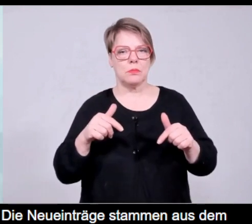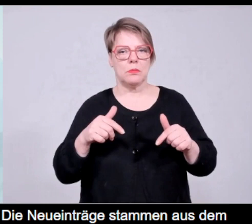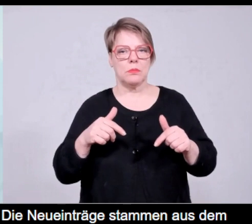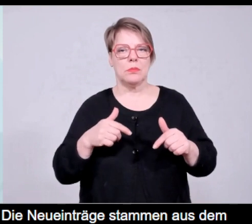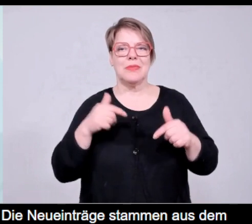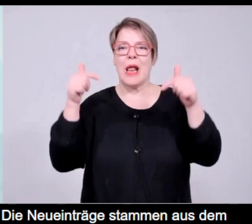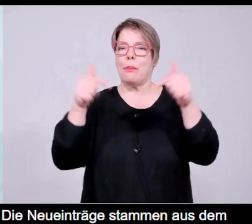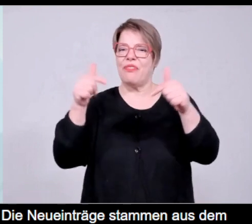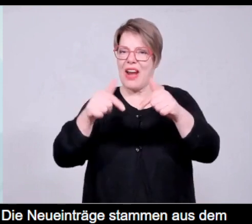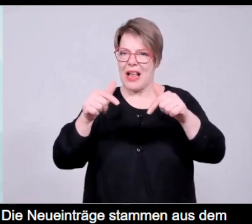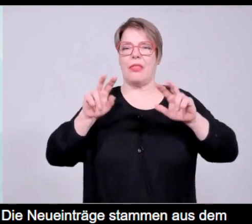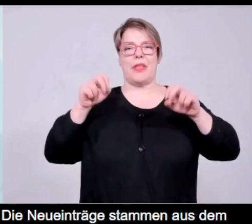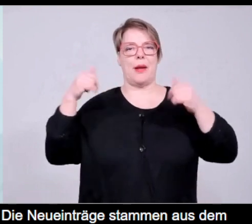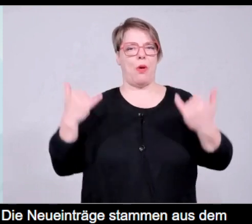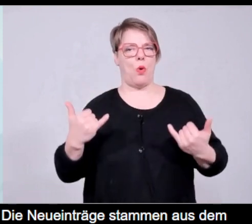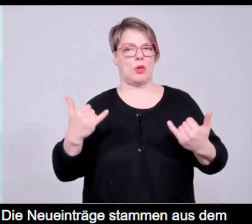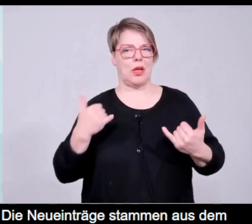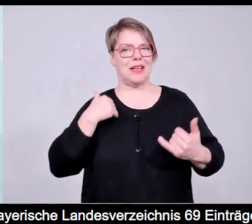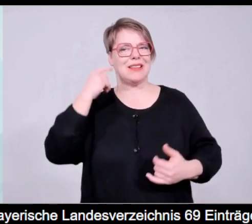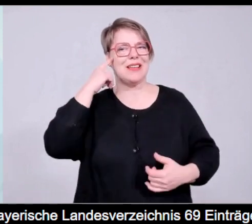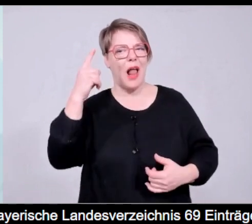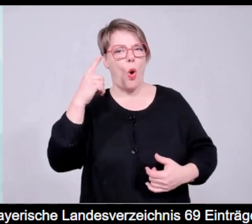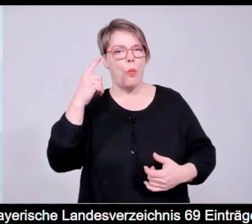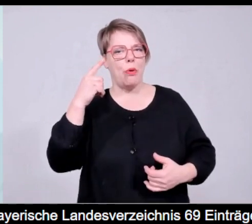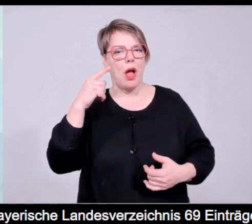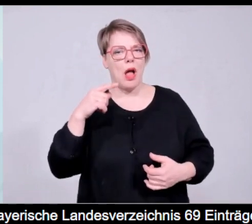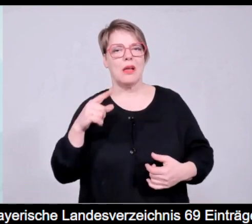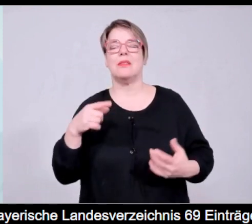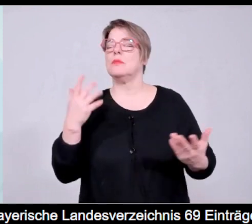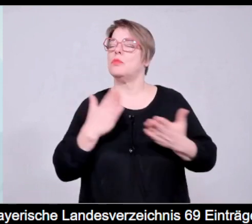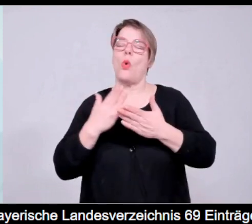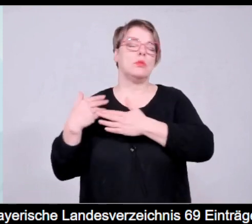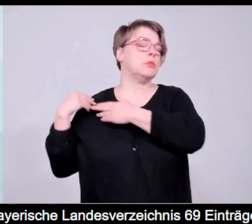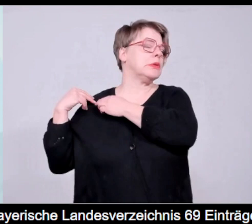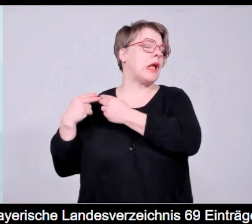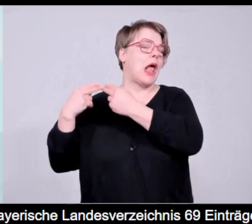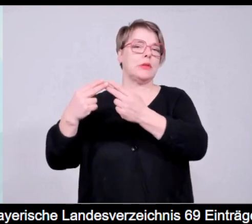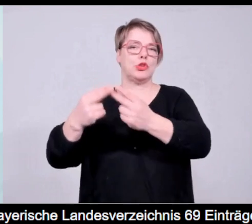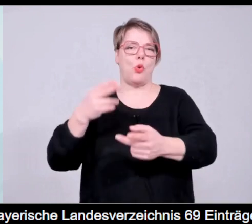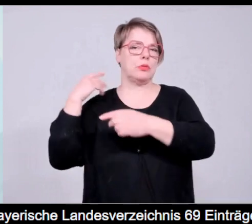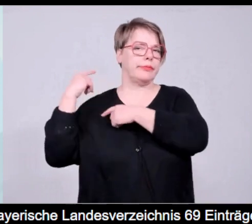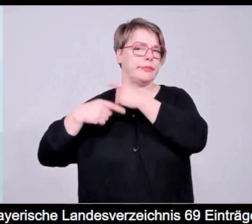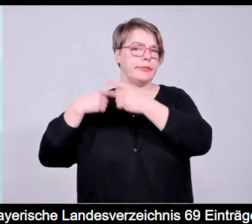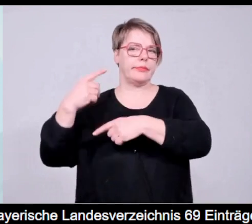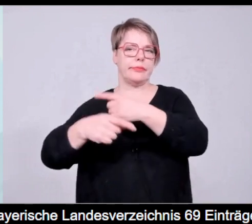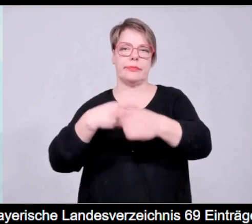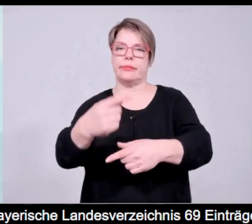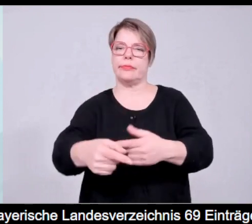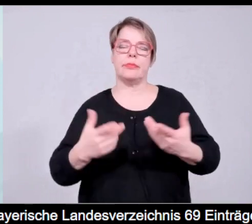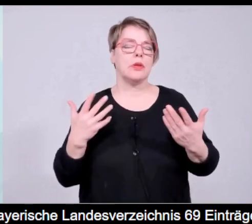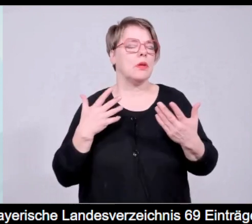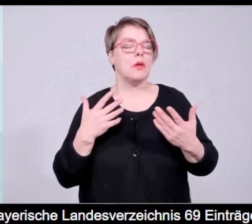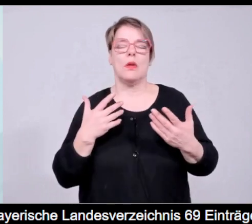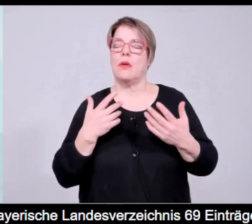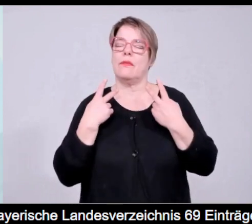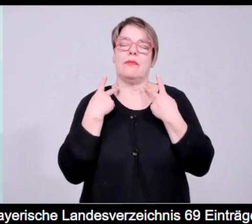580.000 Pflegebedürftige. Das wird anwachsen bis 2050 auf wahrscheinlich eine Million. Und von daher